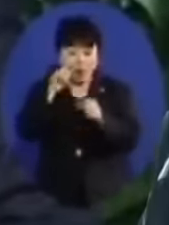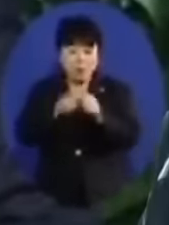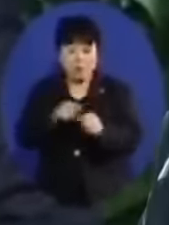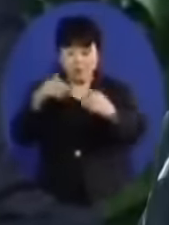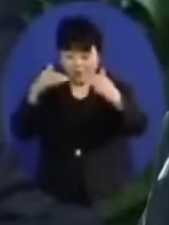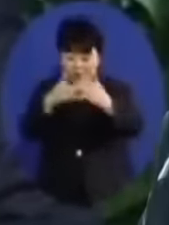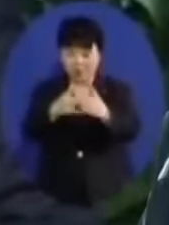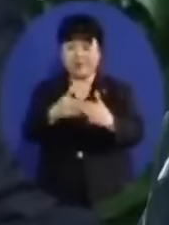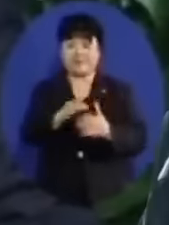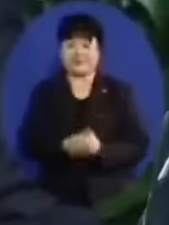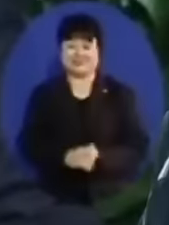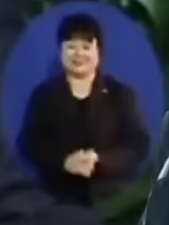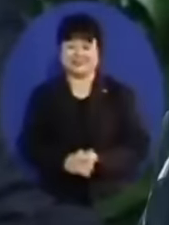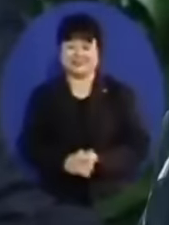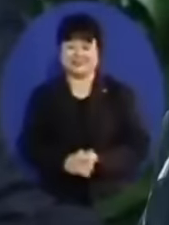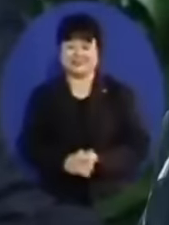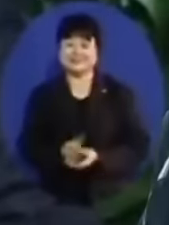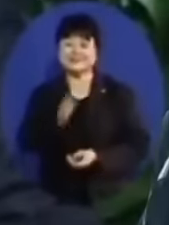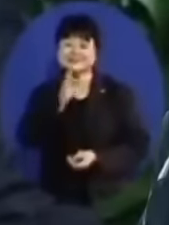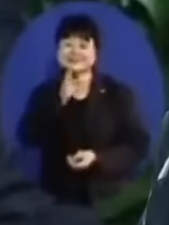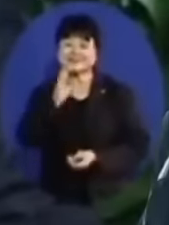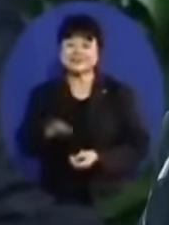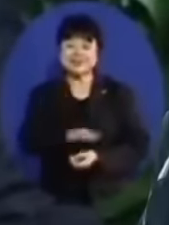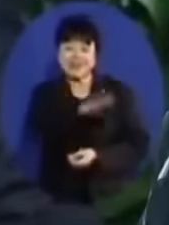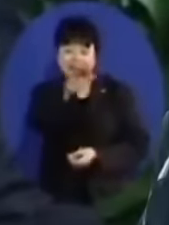도달했습니다. 우리가